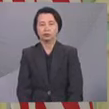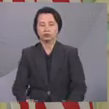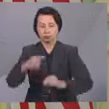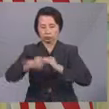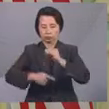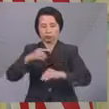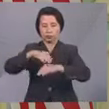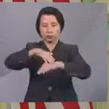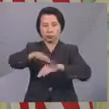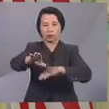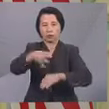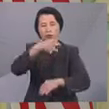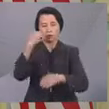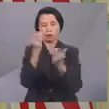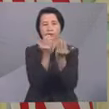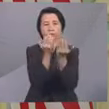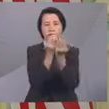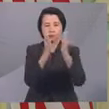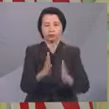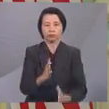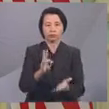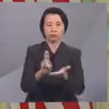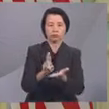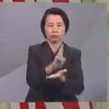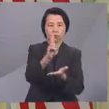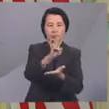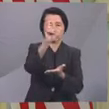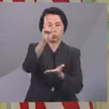Mengenai penghantaran pulang pelajar IPT,